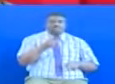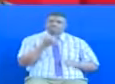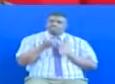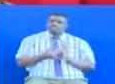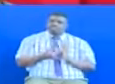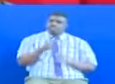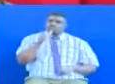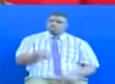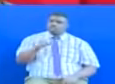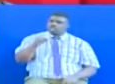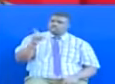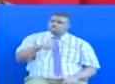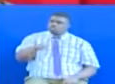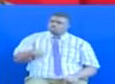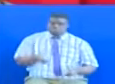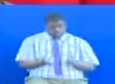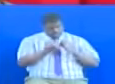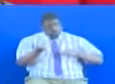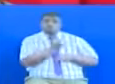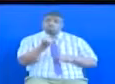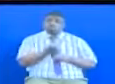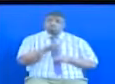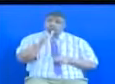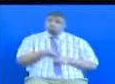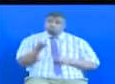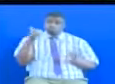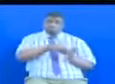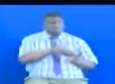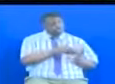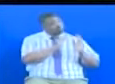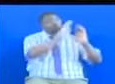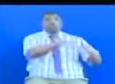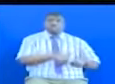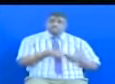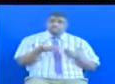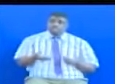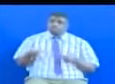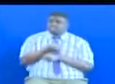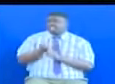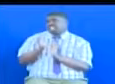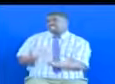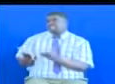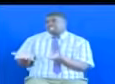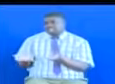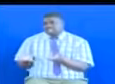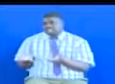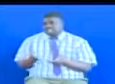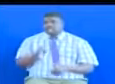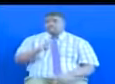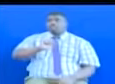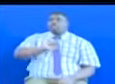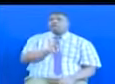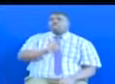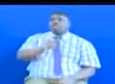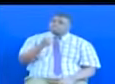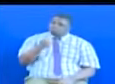hatuna dola tunaweza kushughulikiana kwa mimi tukuje bungeni? Leo hatuna dola tunafanya hivi. Bashe alikuwa anaongea bungeni